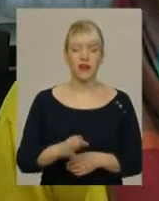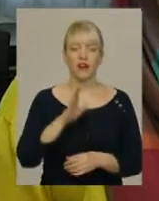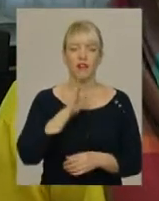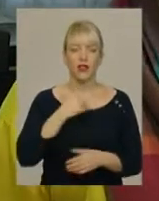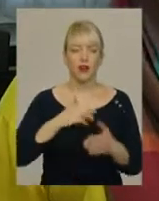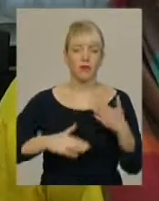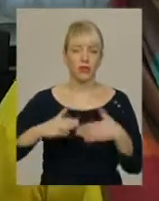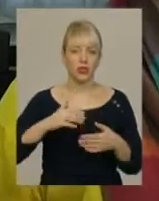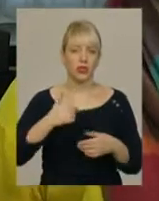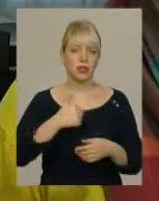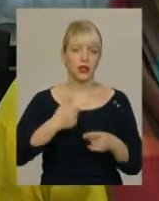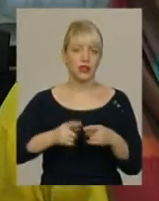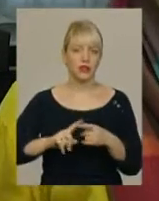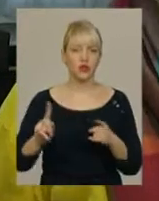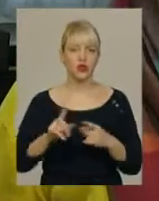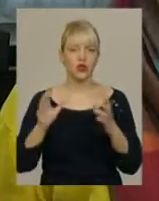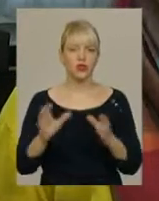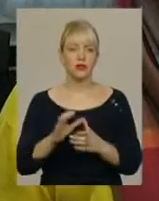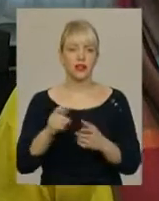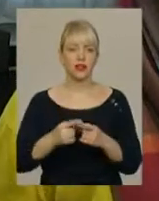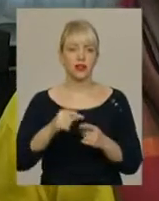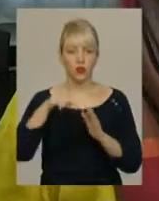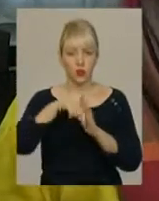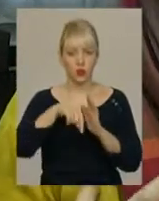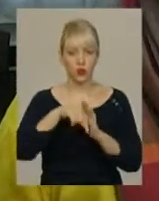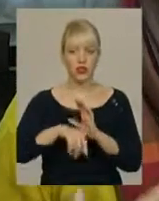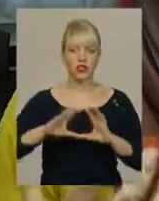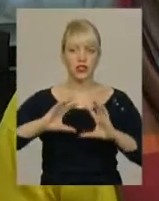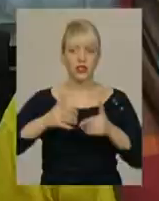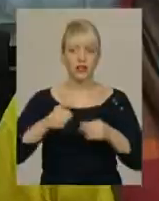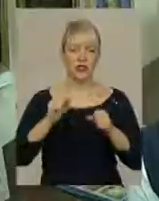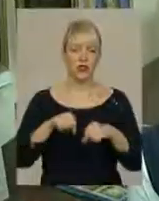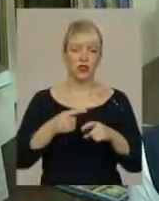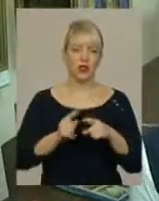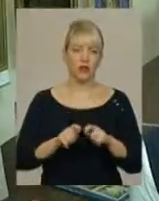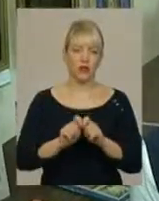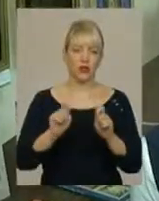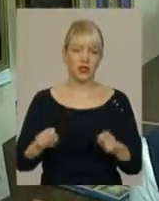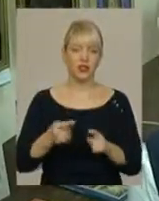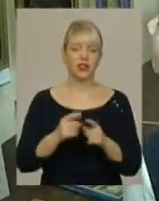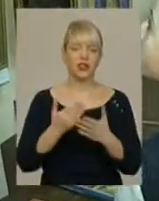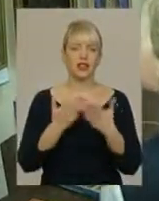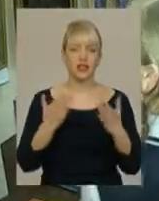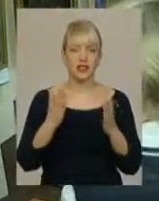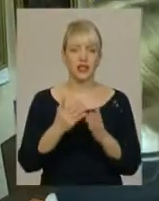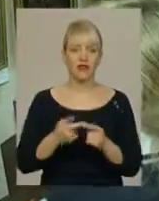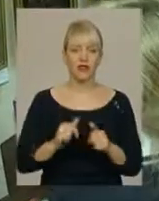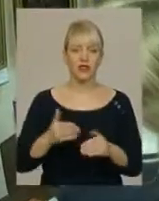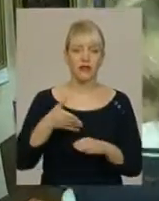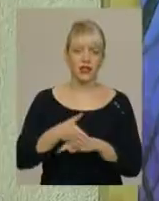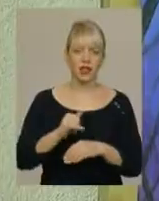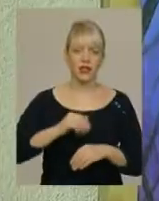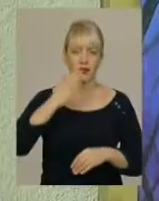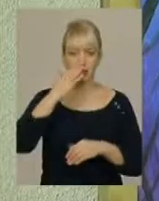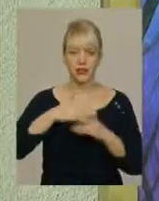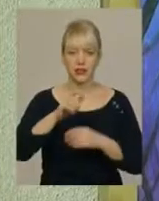потішила мене тим, що вона зберегла отой внутрішній світ і його змогла відкрити. На виставку Агнеси завітали її близькі і друзі